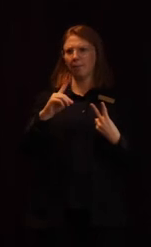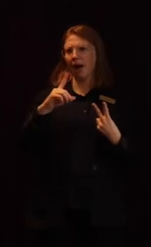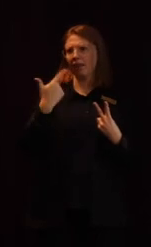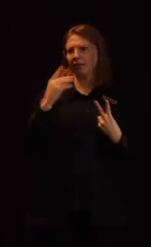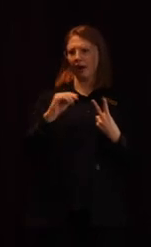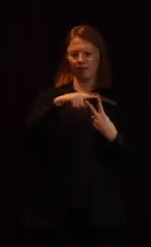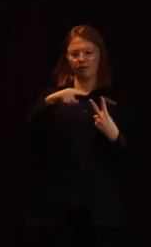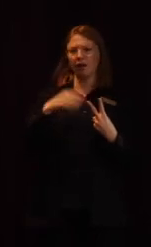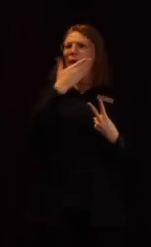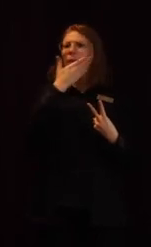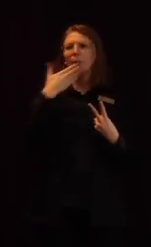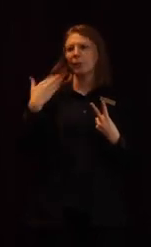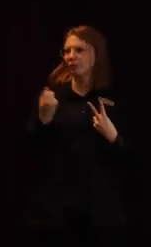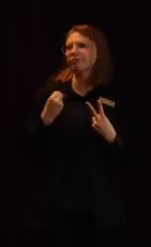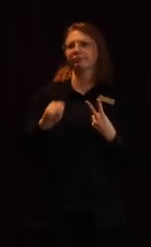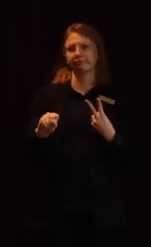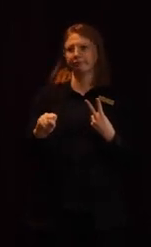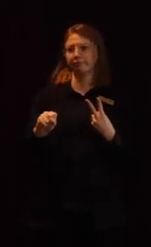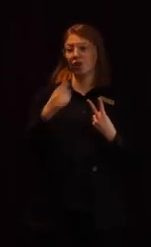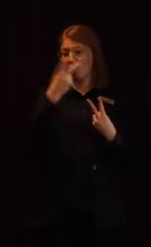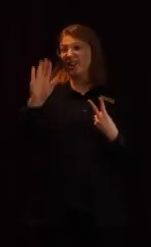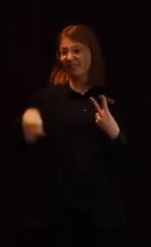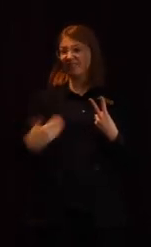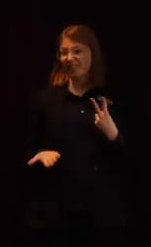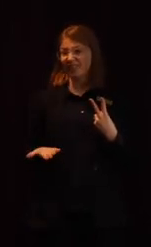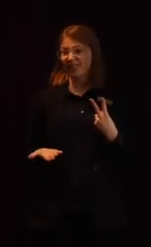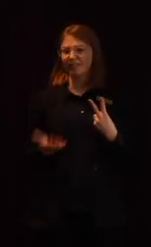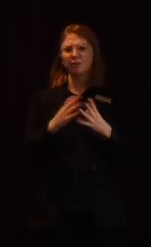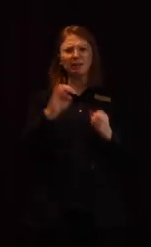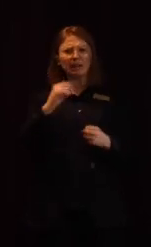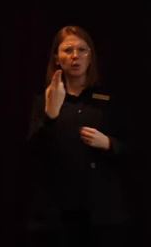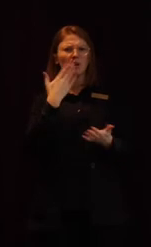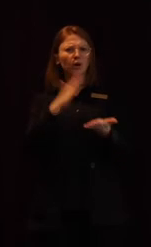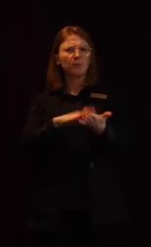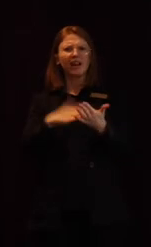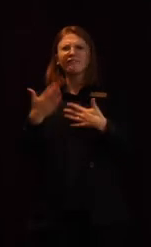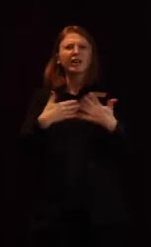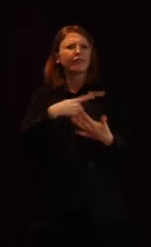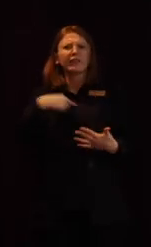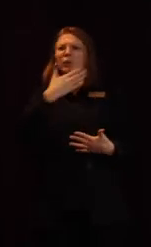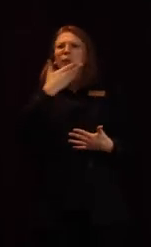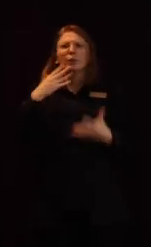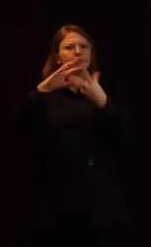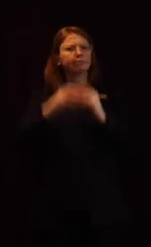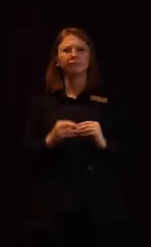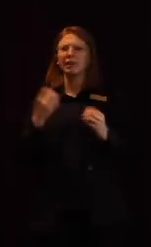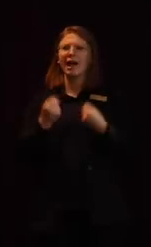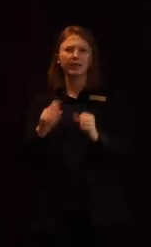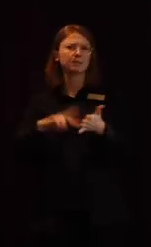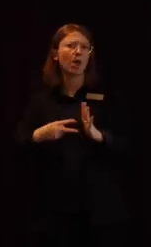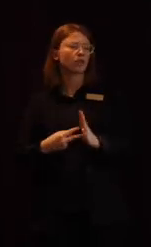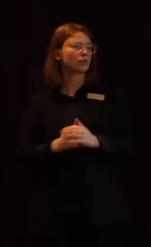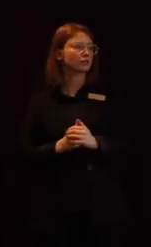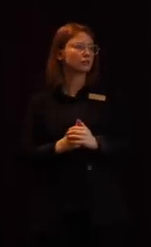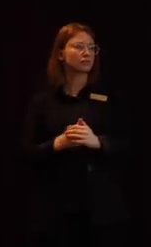skrivit under på det. Om man nu ändå har tänkt sig att det här är någonting som man rekommenderar, hur kommer det sig att vi inte har det? Ja, men det som egentligen